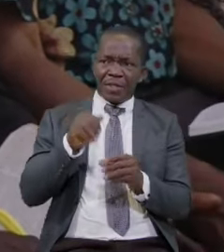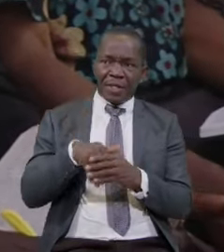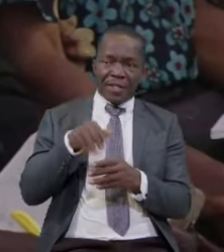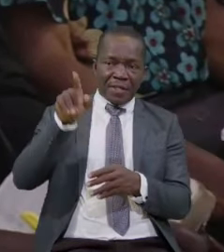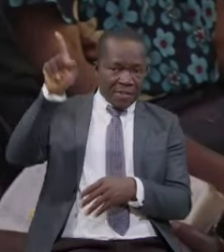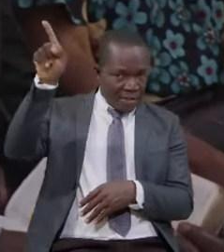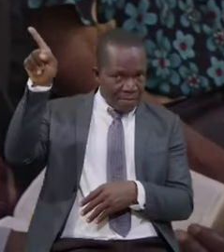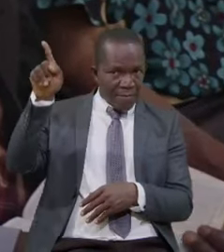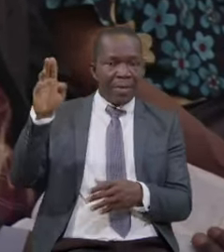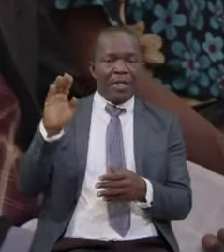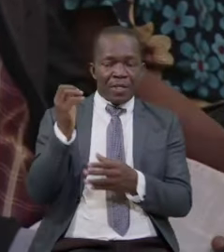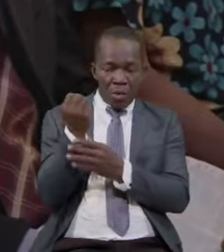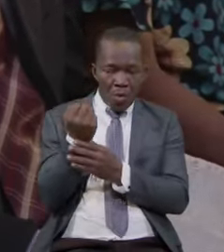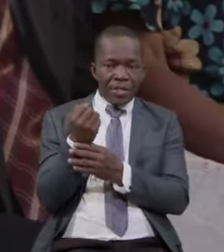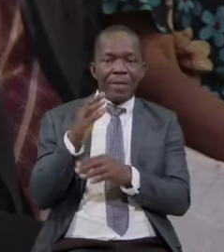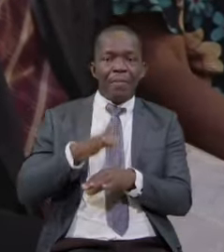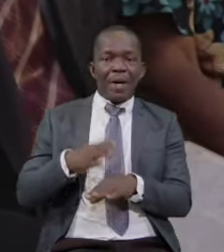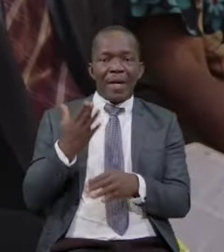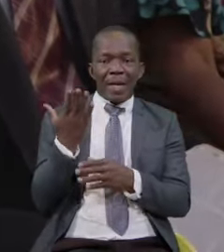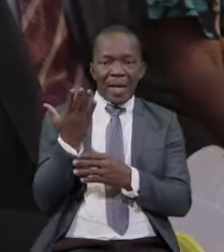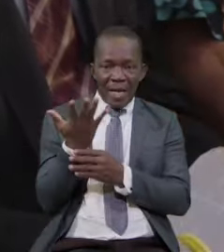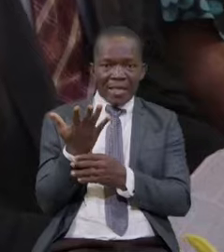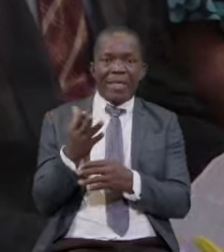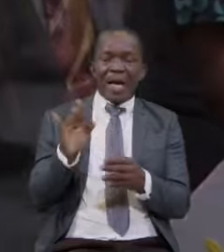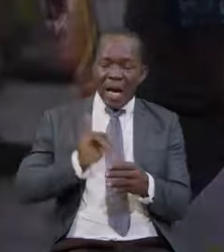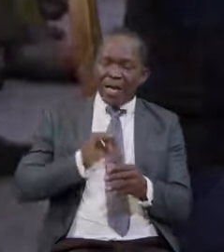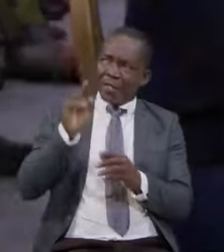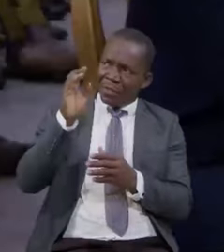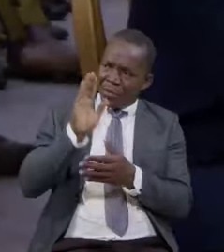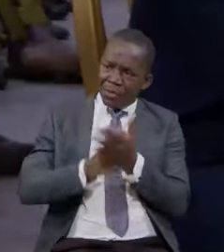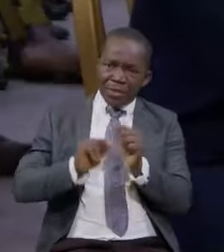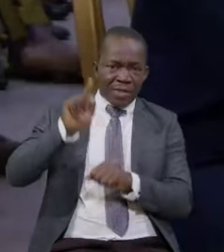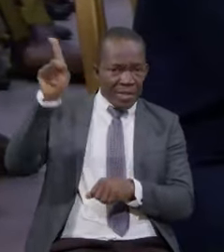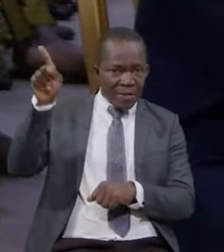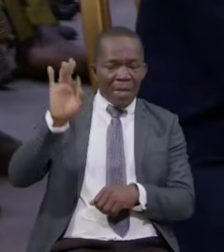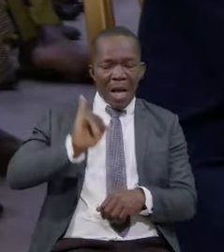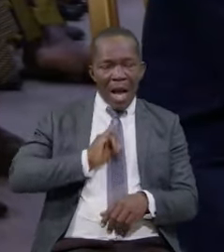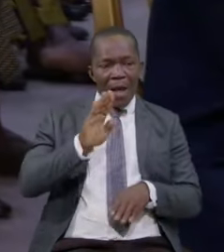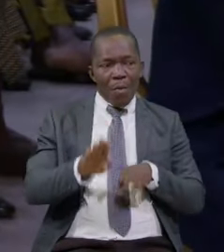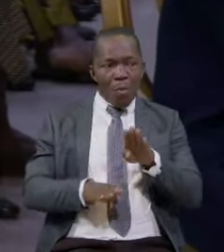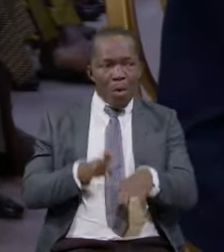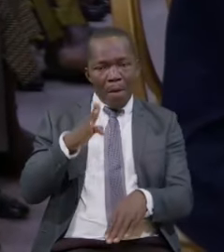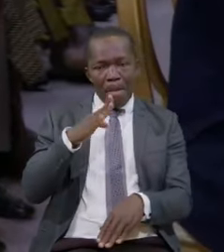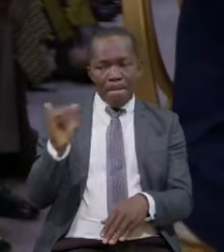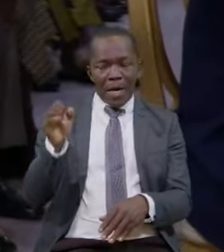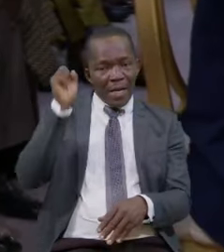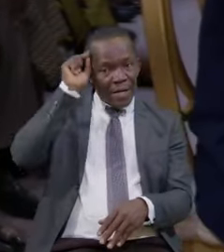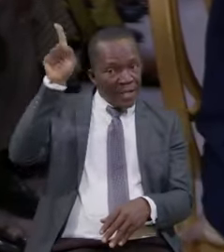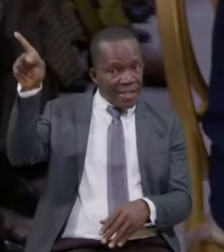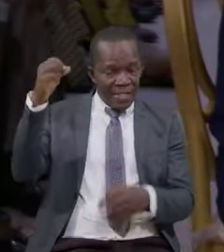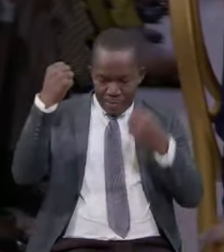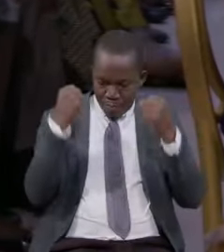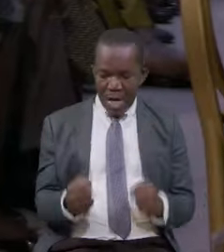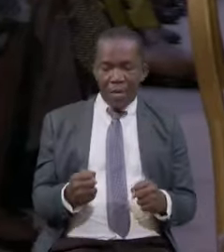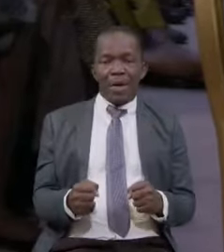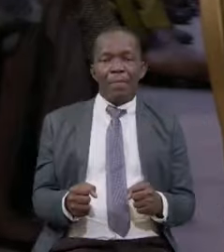confiance je suis au bon endroit je lui fais confiance je marche par sa puiss puance je lui fais confiance toutes les